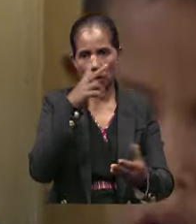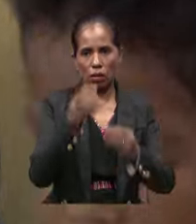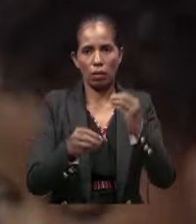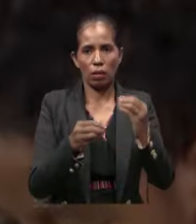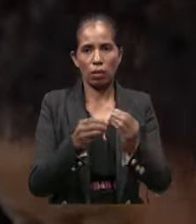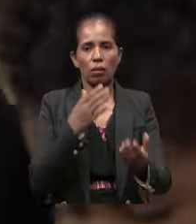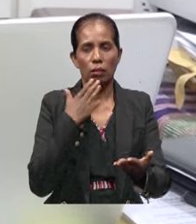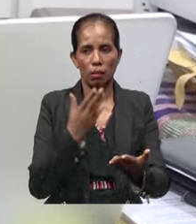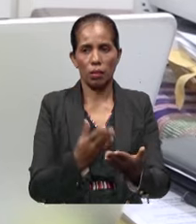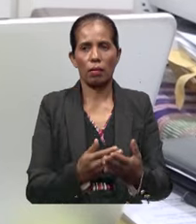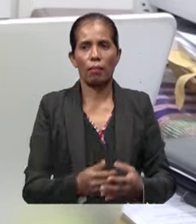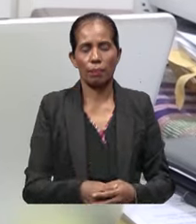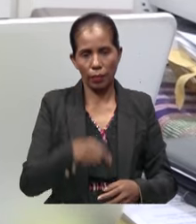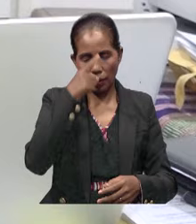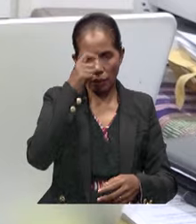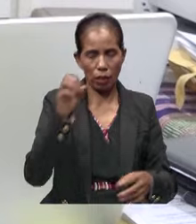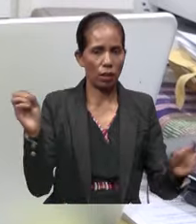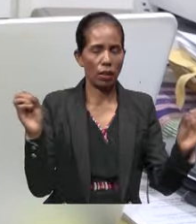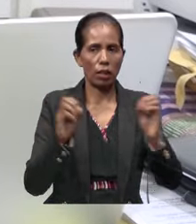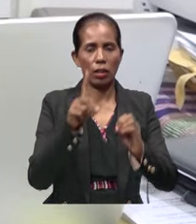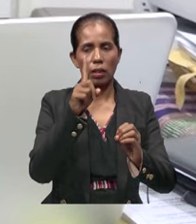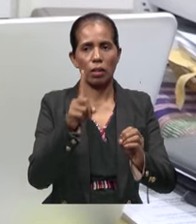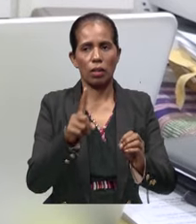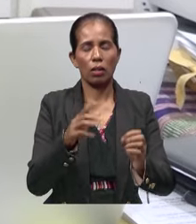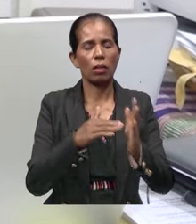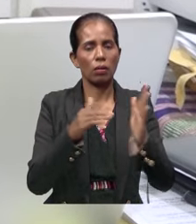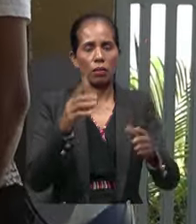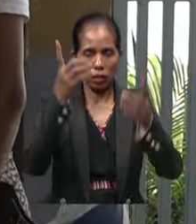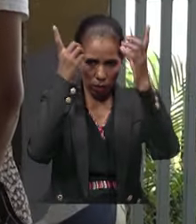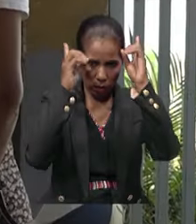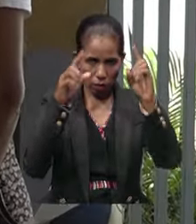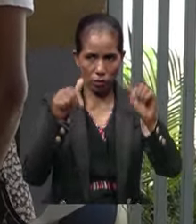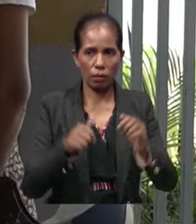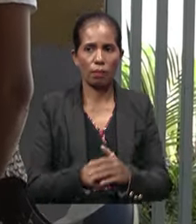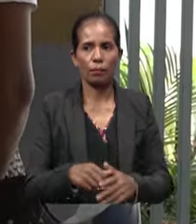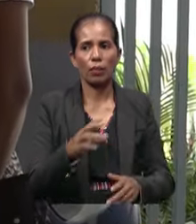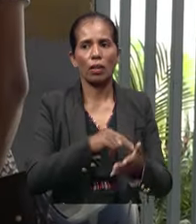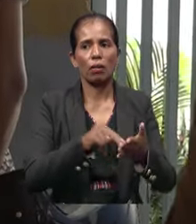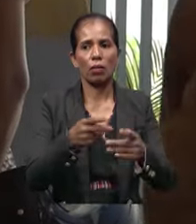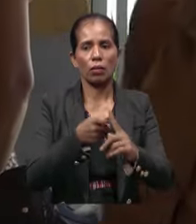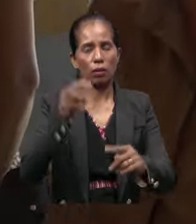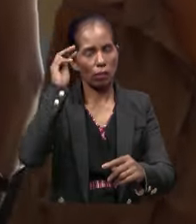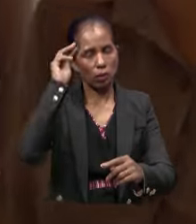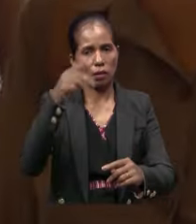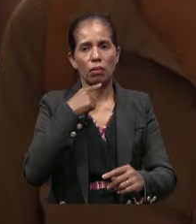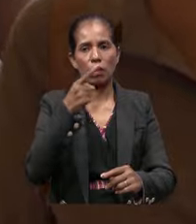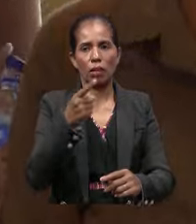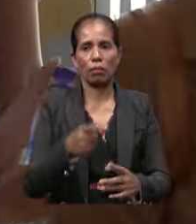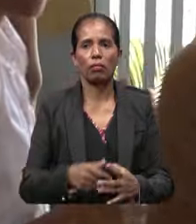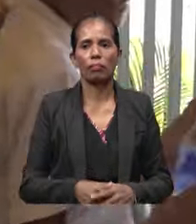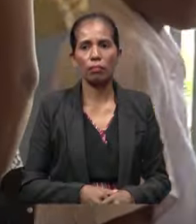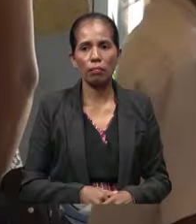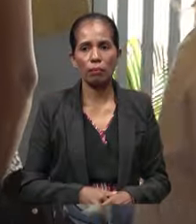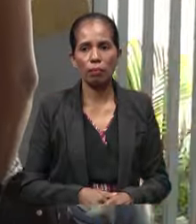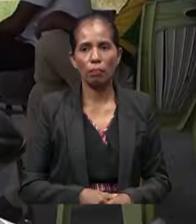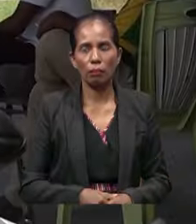ho masimu tama ne maka lai ide ide tenggi kontra di jizau ide ne nomor ne husi minister fahatene keras. Nia